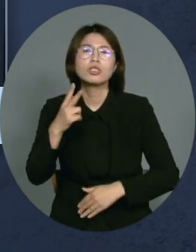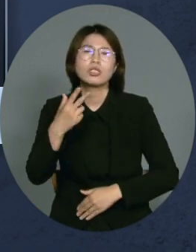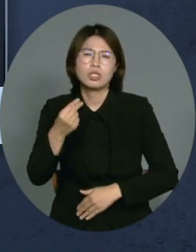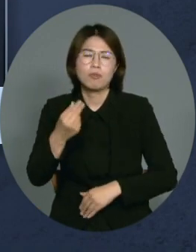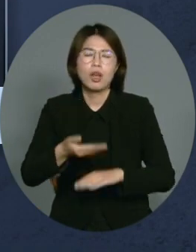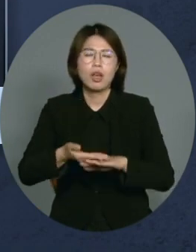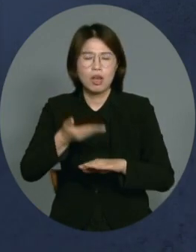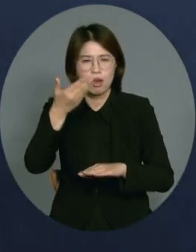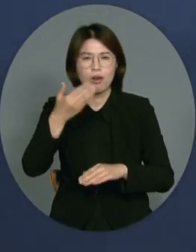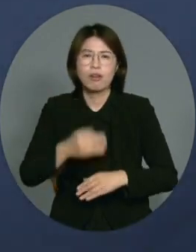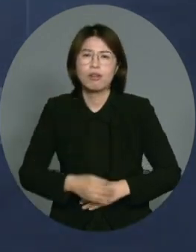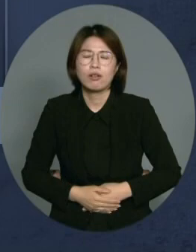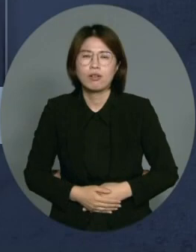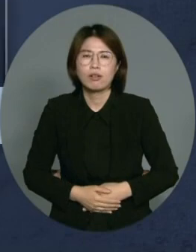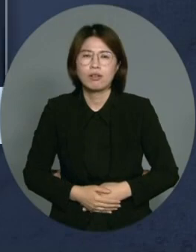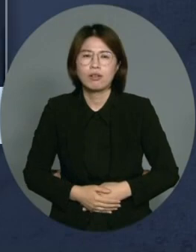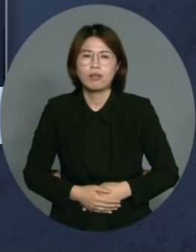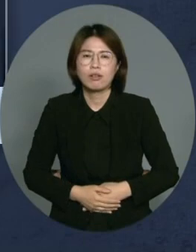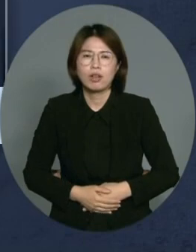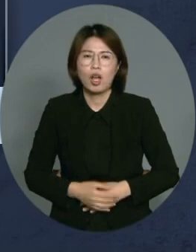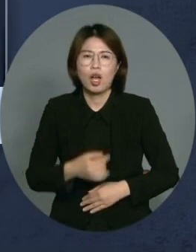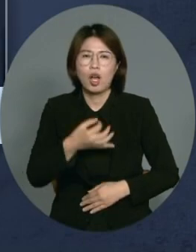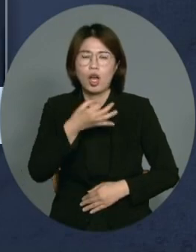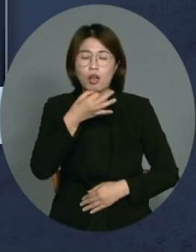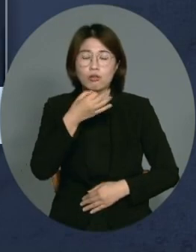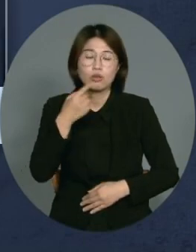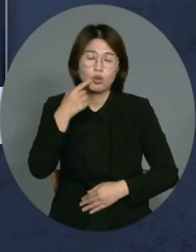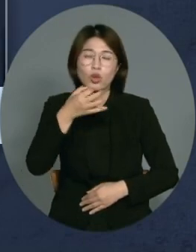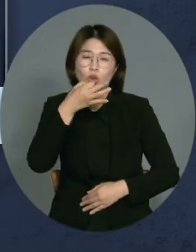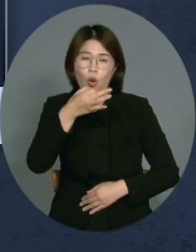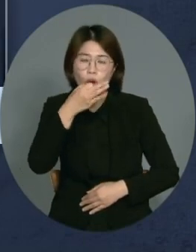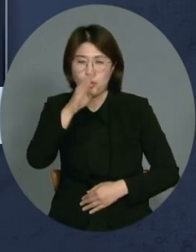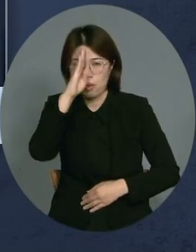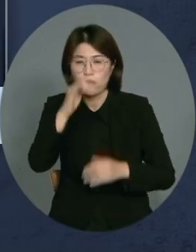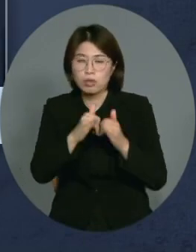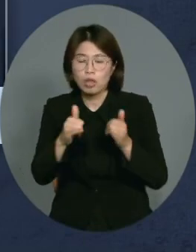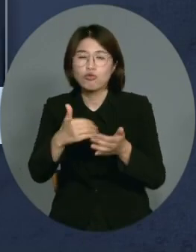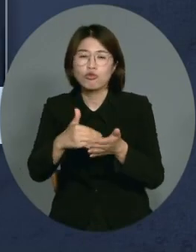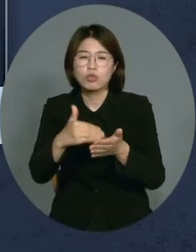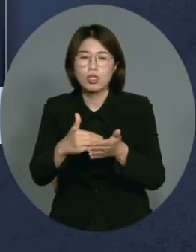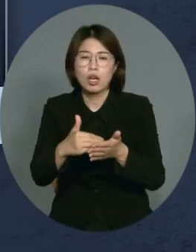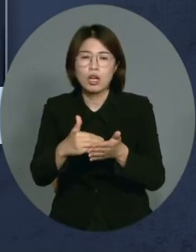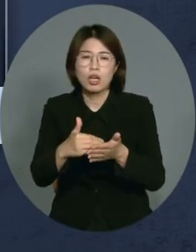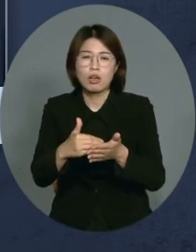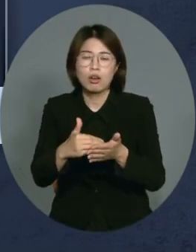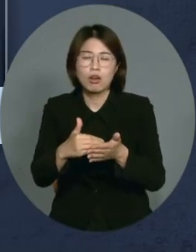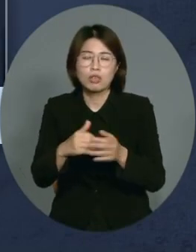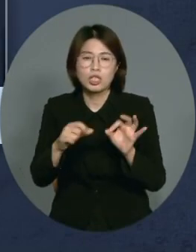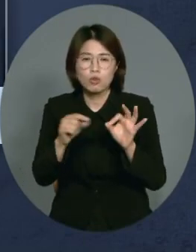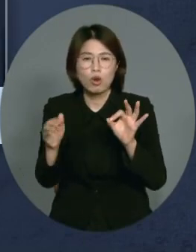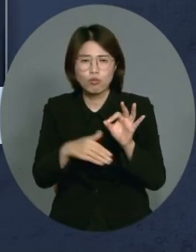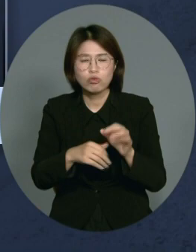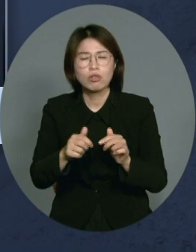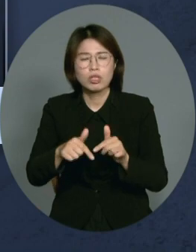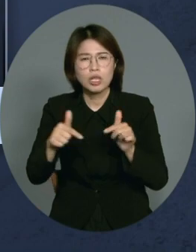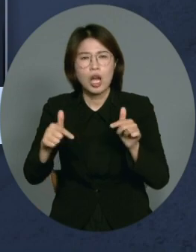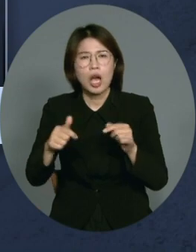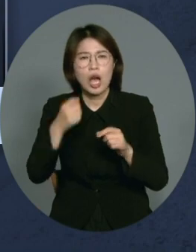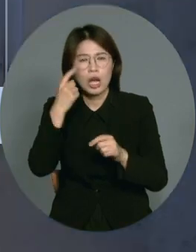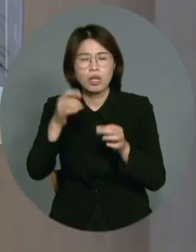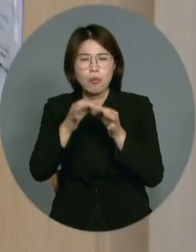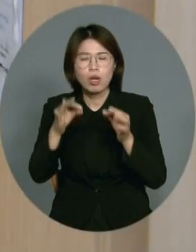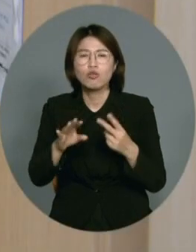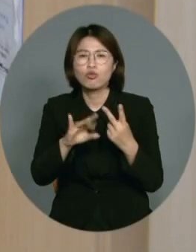7만 명을 넘나들고 있습니다 독감 의사 환자 수도 지난달 중순부터 늘기 시작해 한 달 사이 두 배 가까운 증가세를 보이고